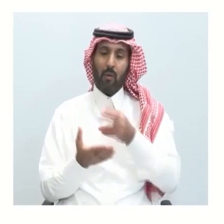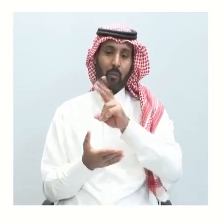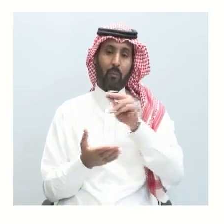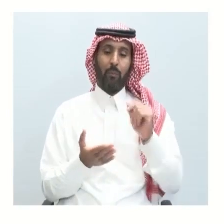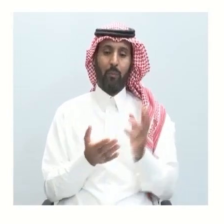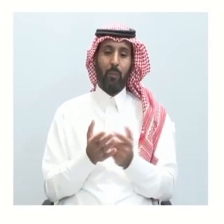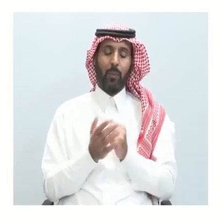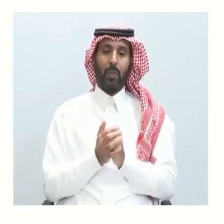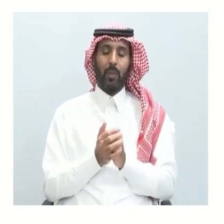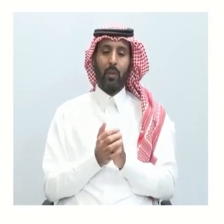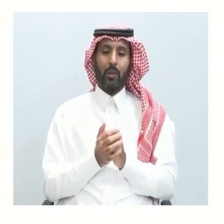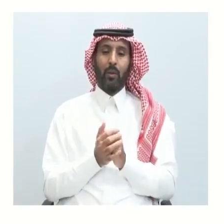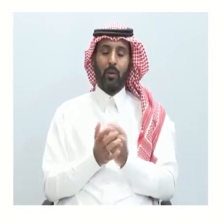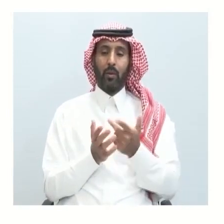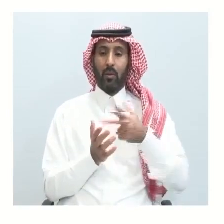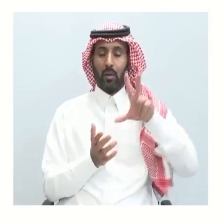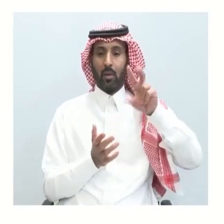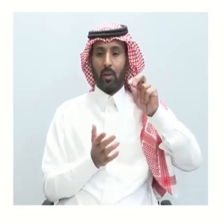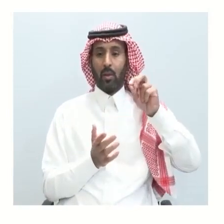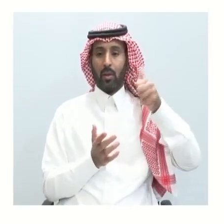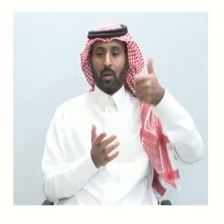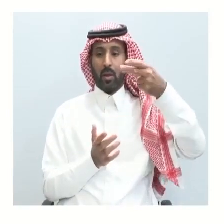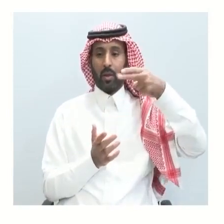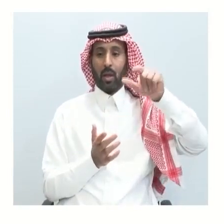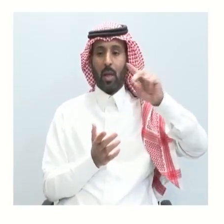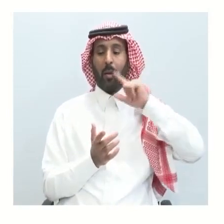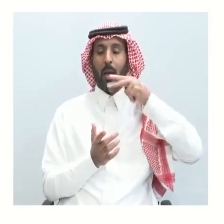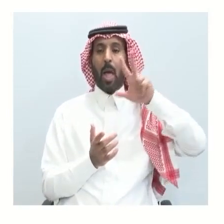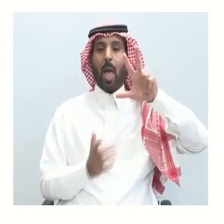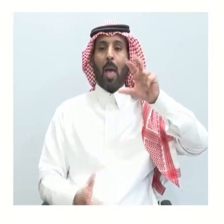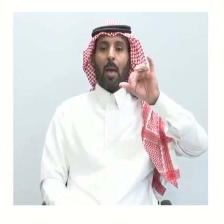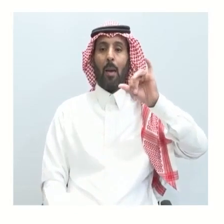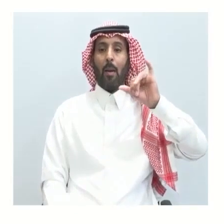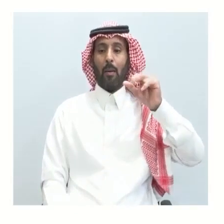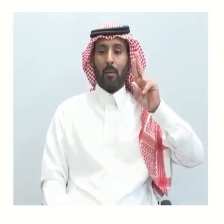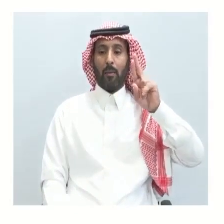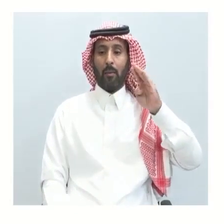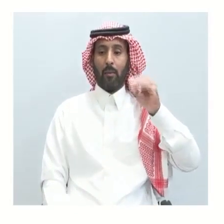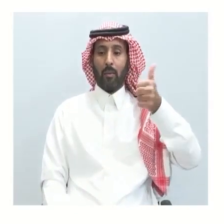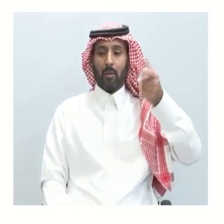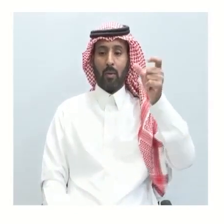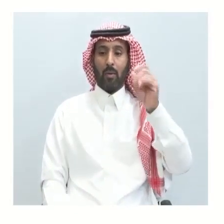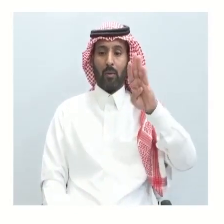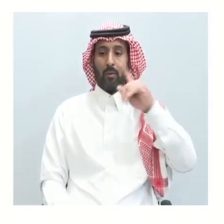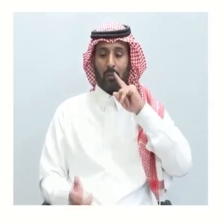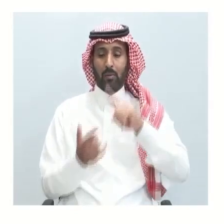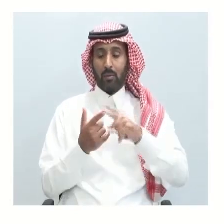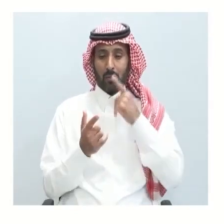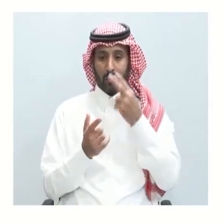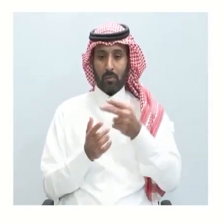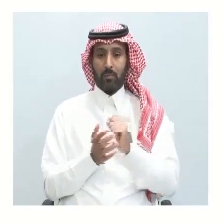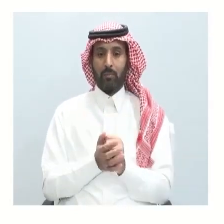يختلف عن تعبير ثابت الاتزان للتفاعلات غير المتجانسة؟ نعم، فلنركز على الحالة الفيزيائية. تابع